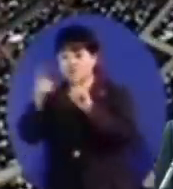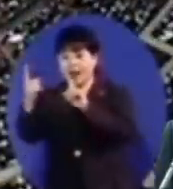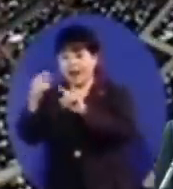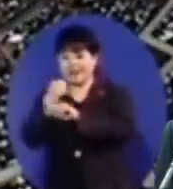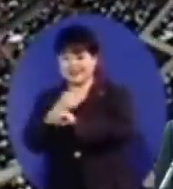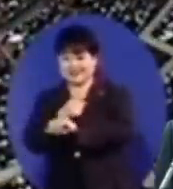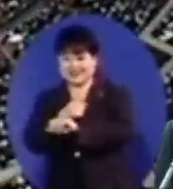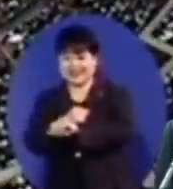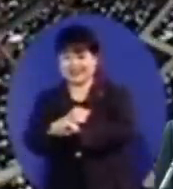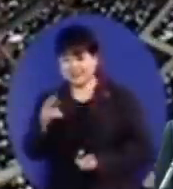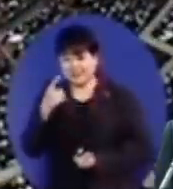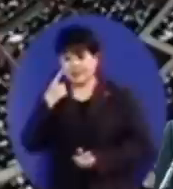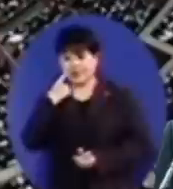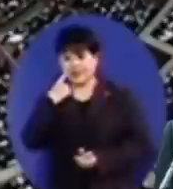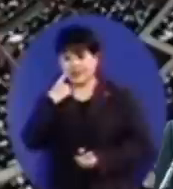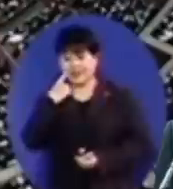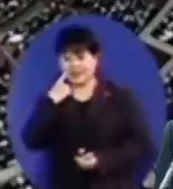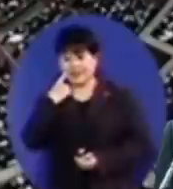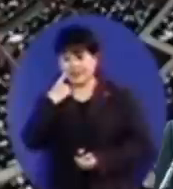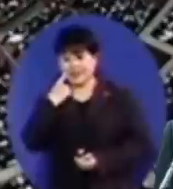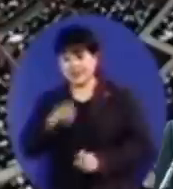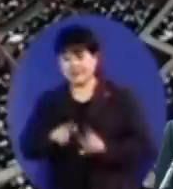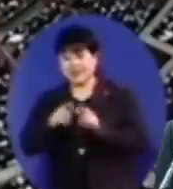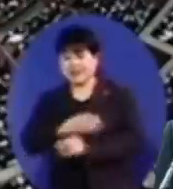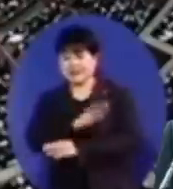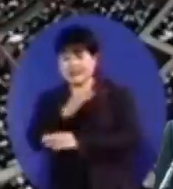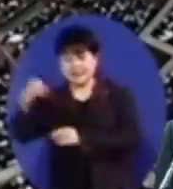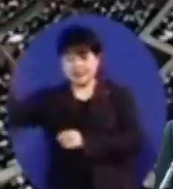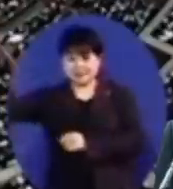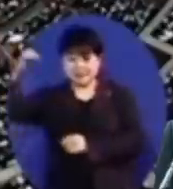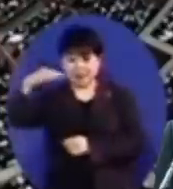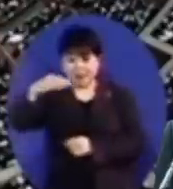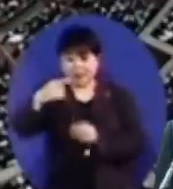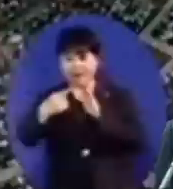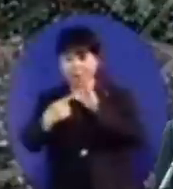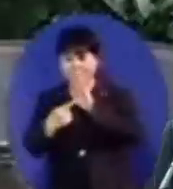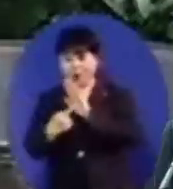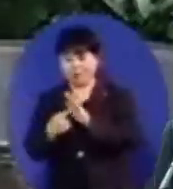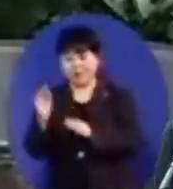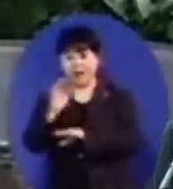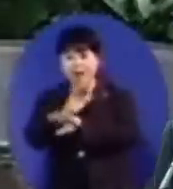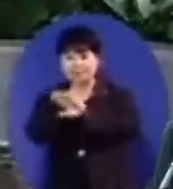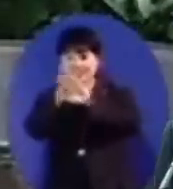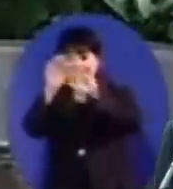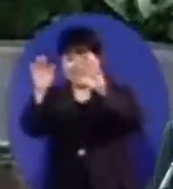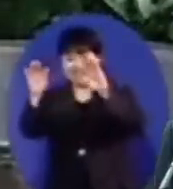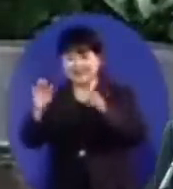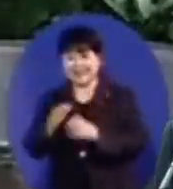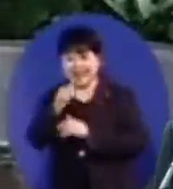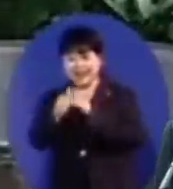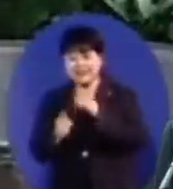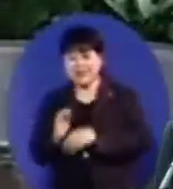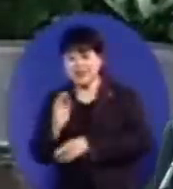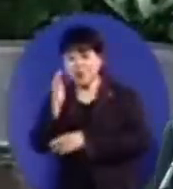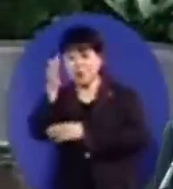부활하셨습니다. 동쪽에서 빛이 찬란히 비치고 하늘에 하나님의